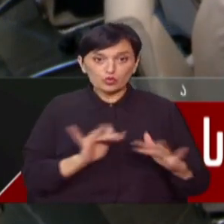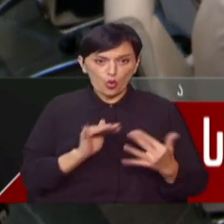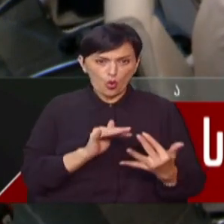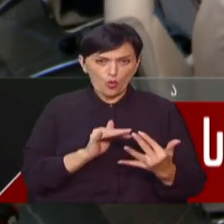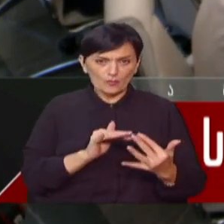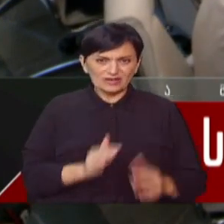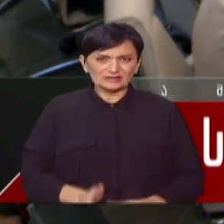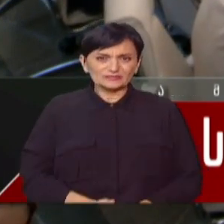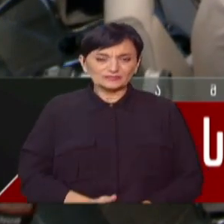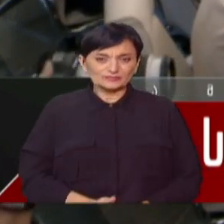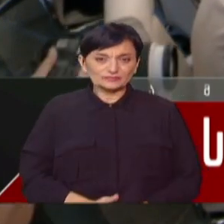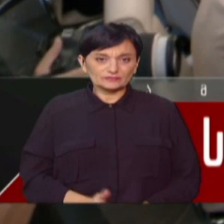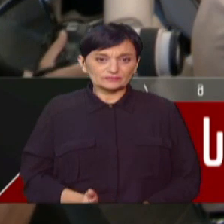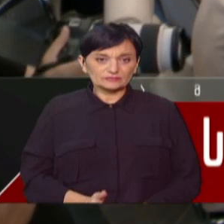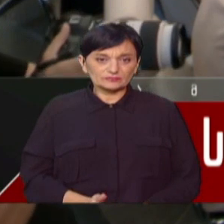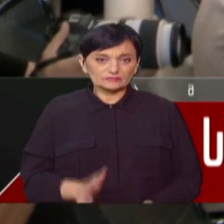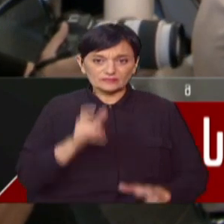ომს?